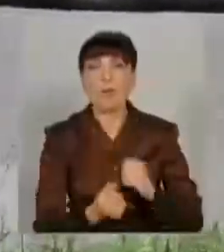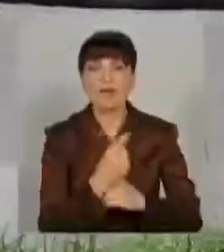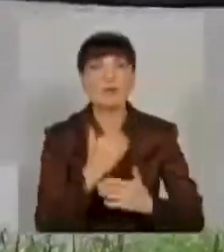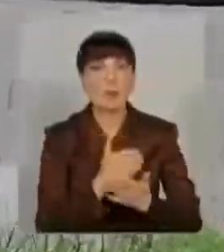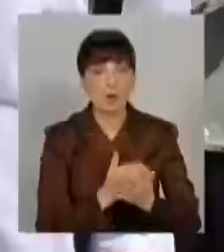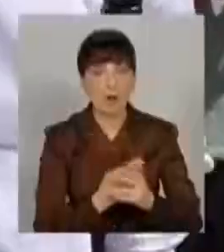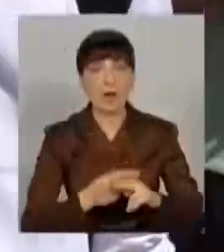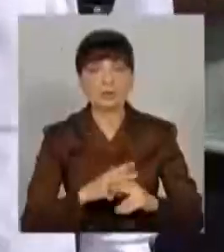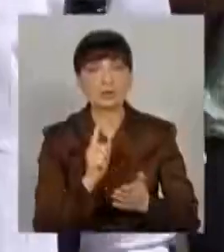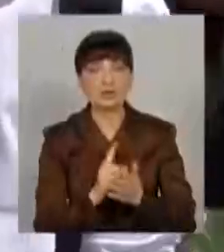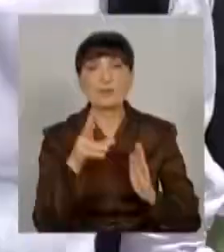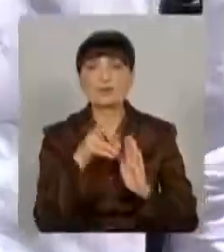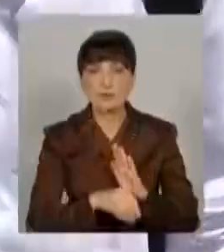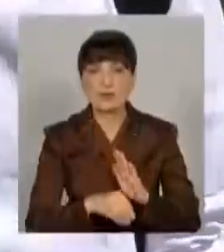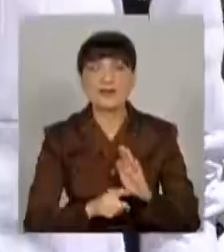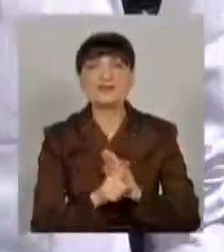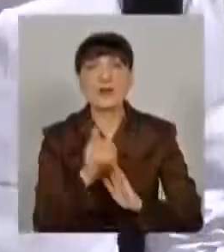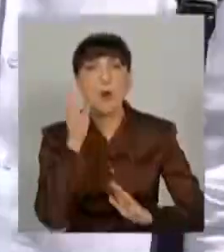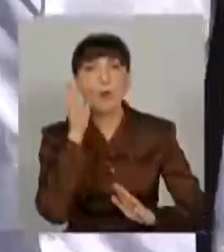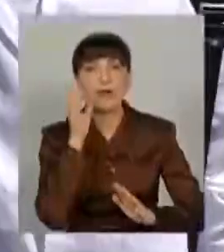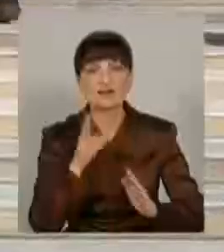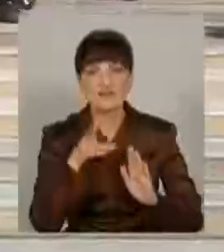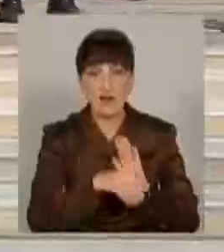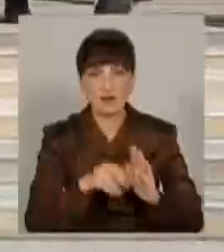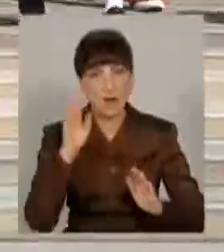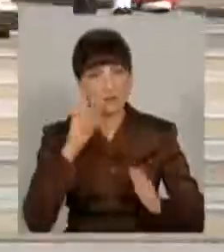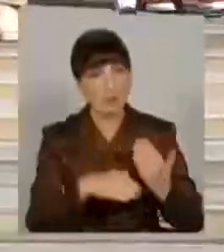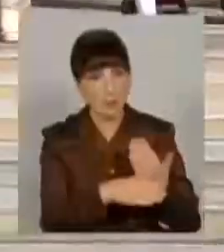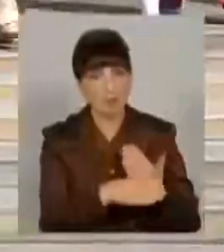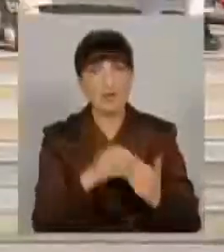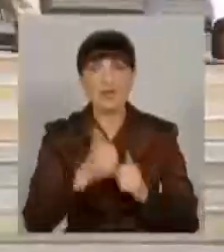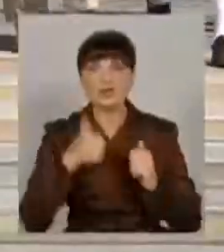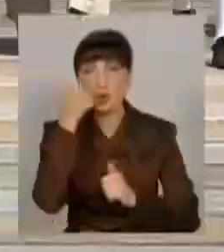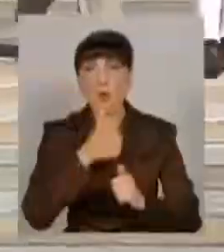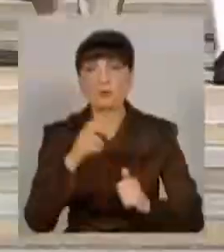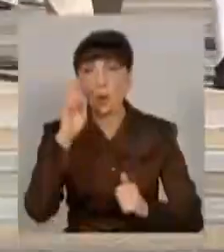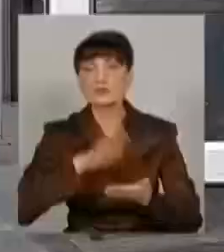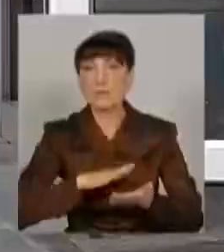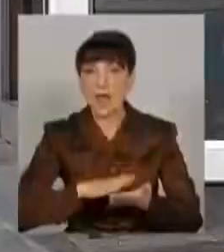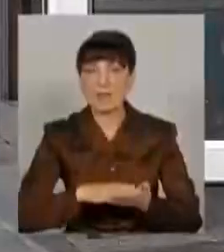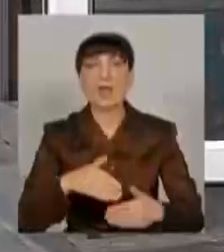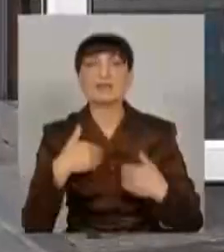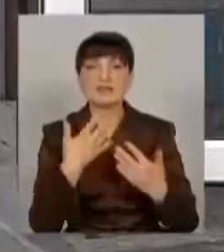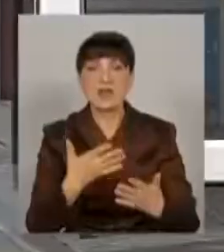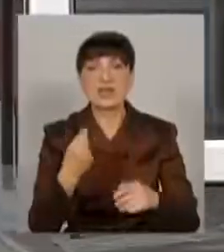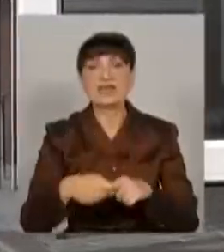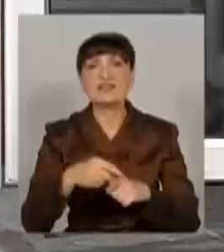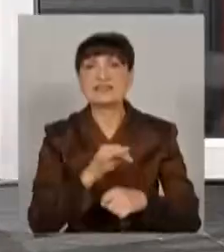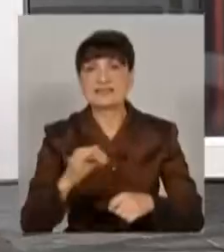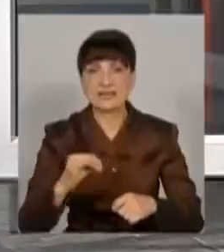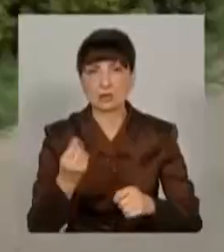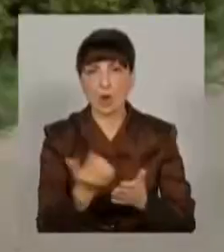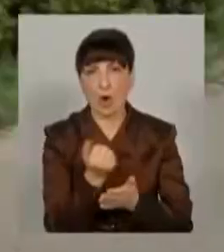программа, которая должна предусматривать стартовый образовательный капитал от государства, ежегодную выплату госпремий и предоставление инвестиционного